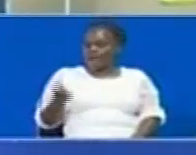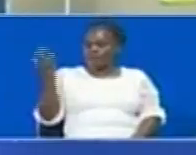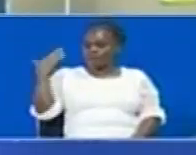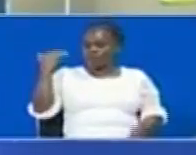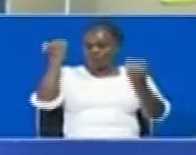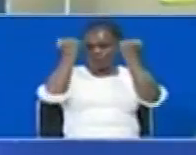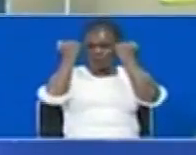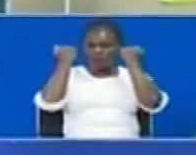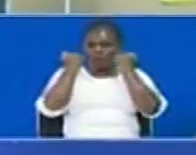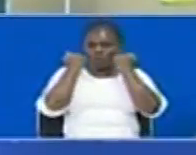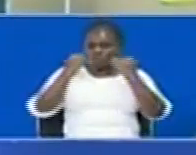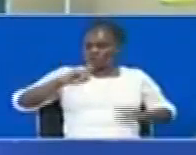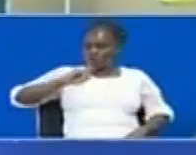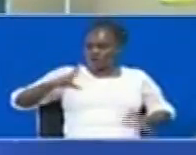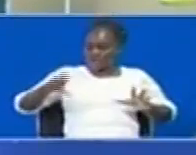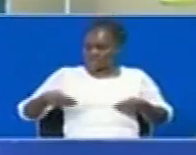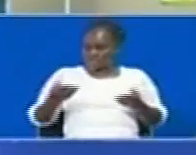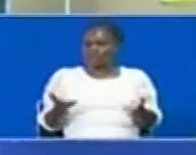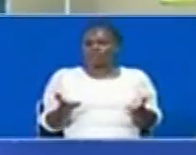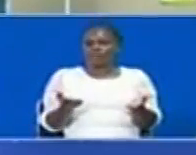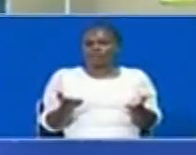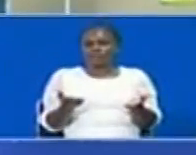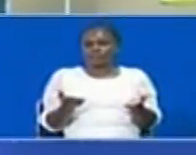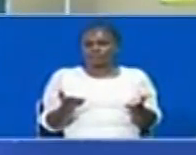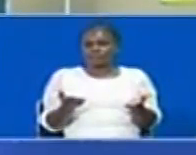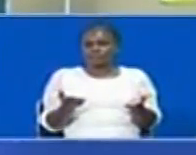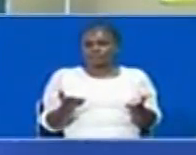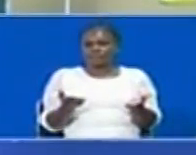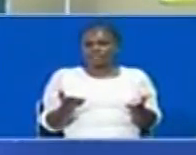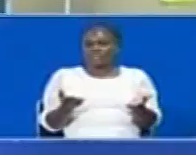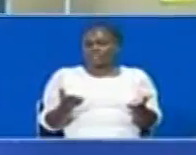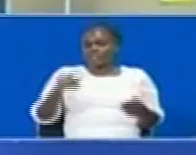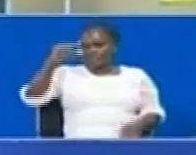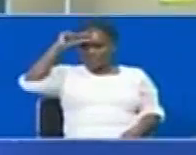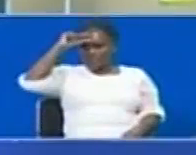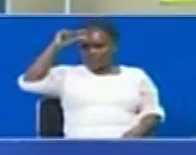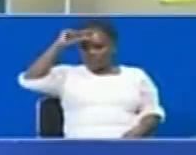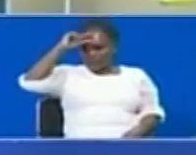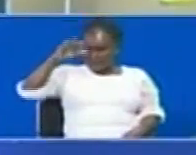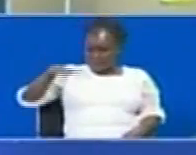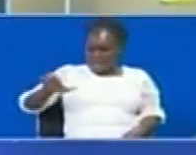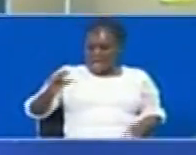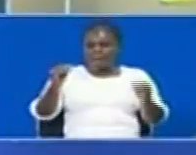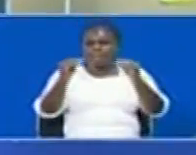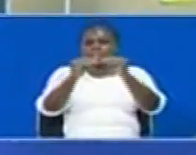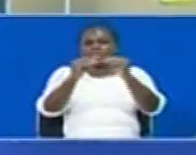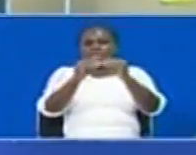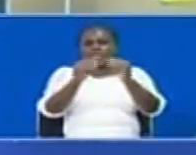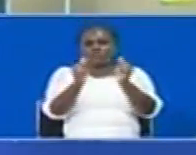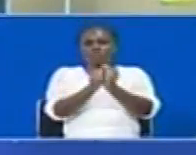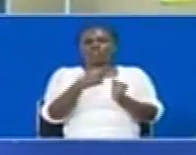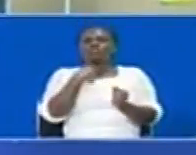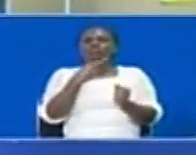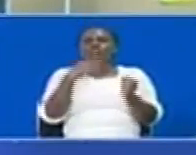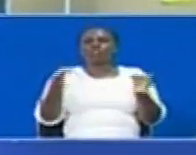ya ile hakimu Mumbi Ngaru, ambaye alisema kwamba serikali ilipaswa kukutana na chama cha